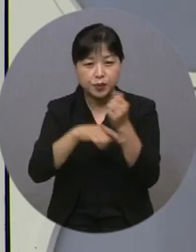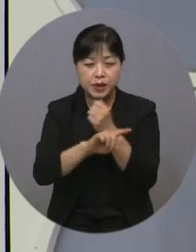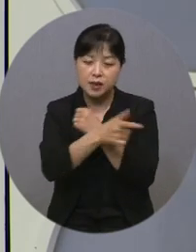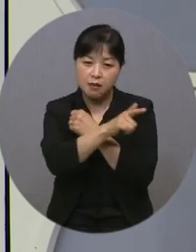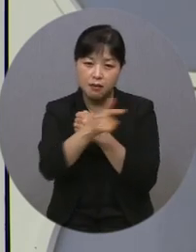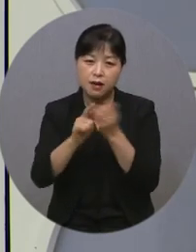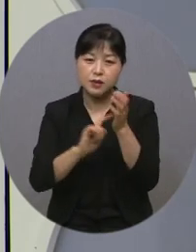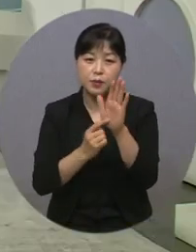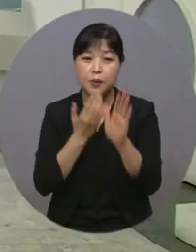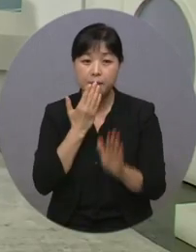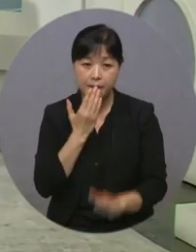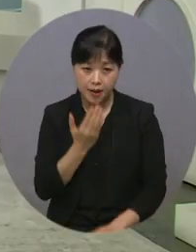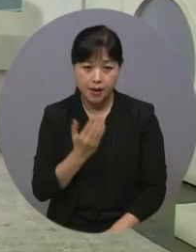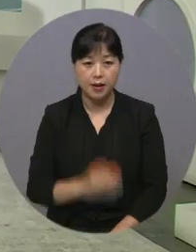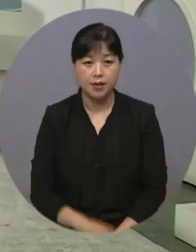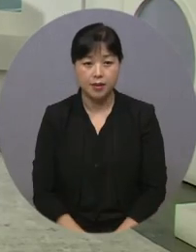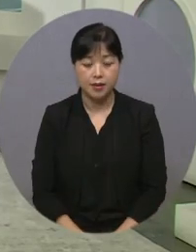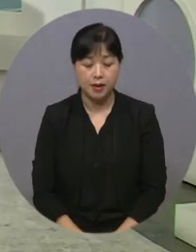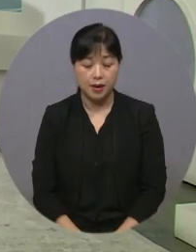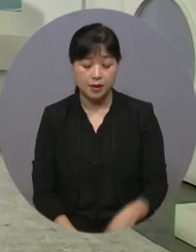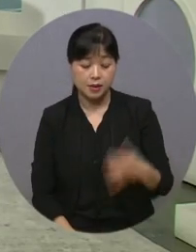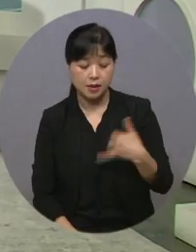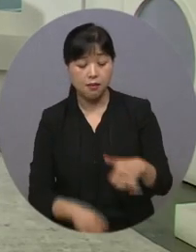표현할 수 있습니다만은